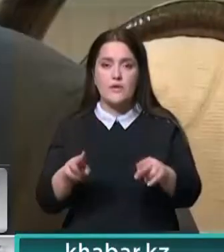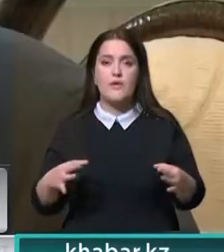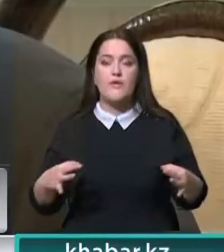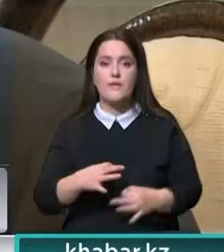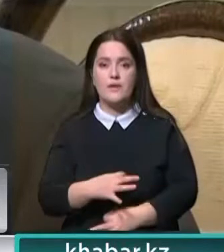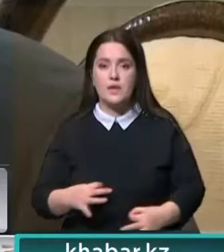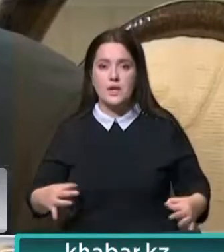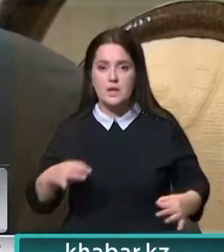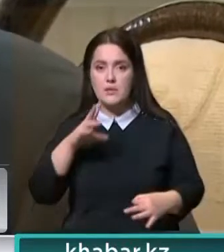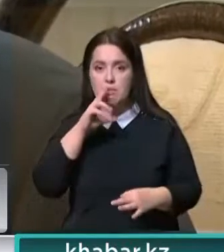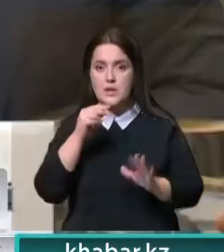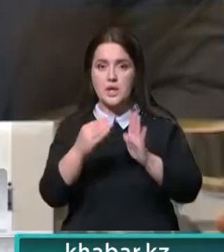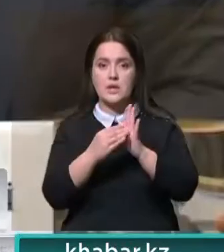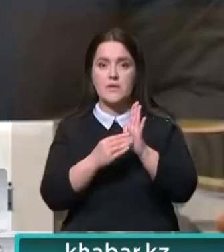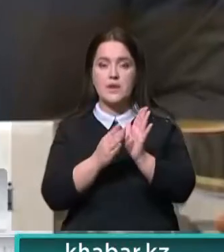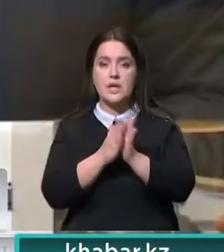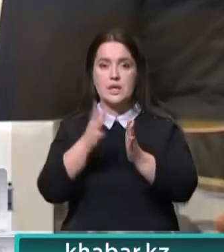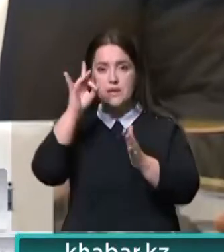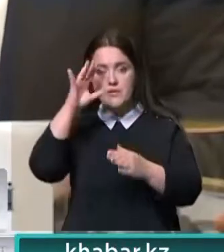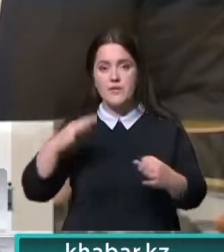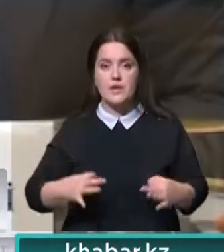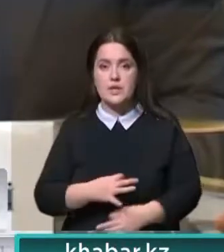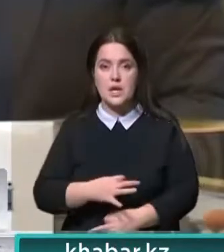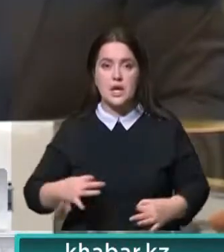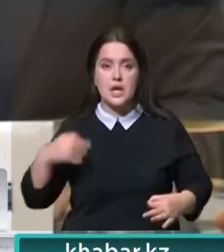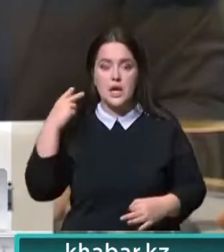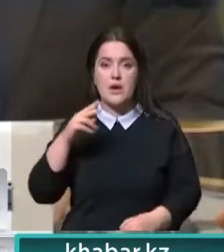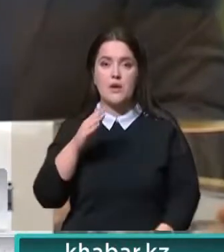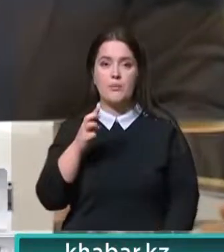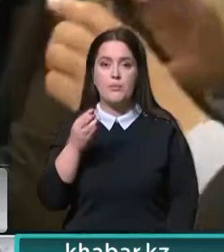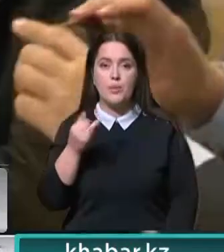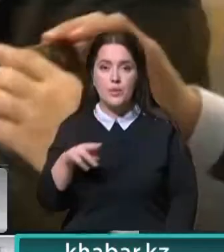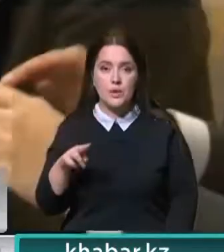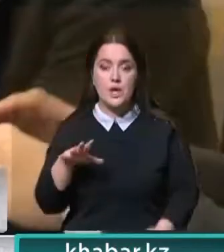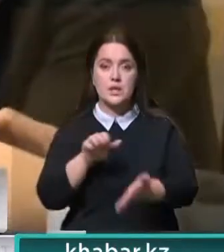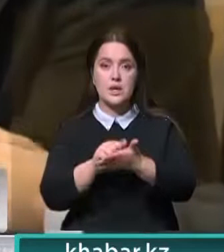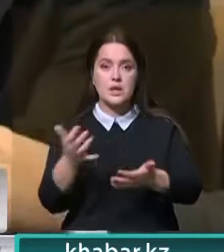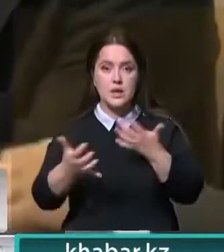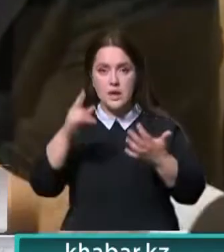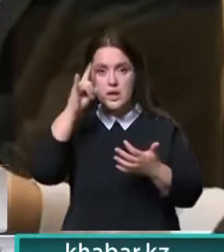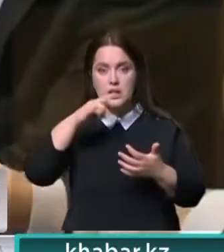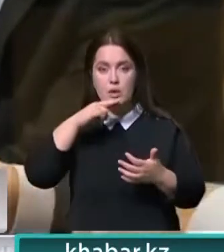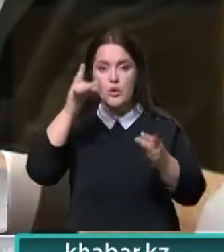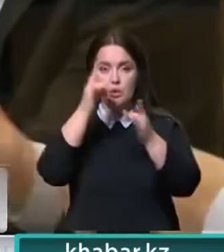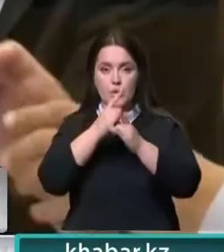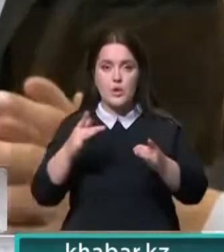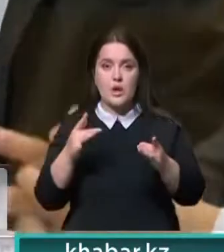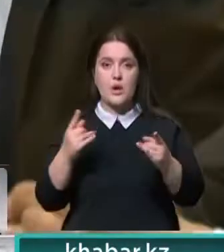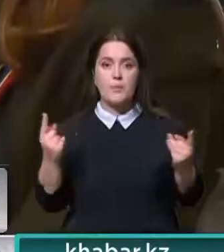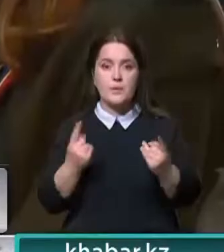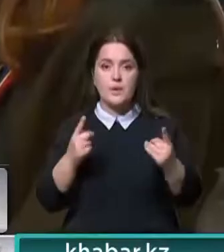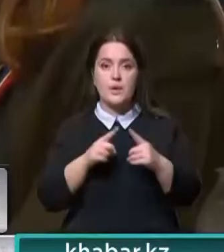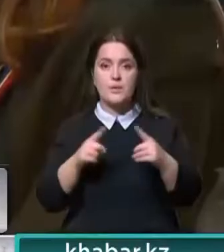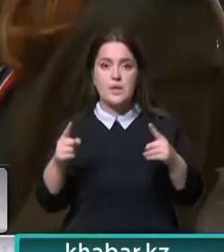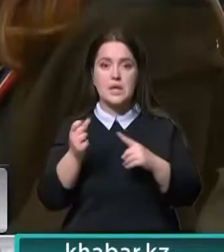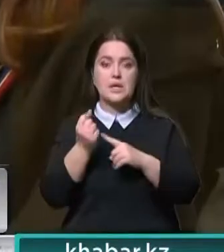слово в слово и в венгерском языке. Составитель книги — известный венгерский литератор Ференц Бут, который занимается исследованием казахской культуры и